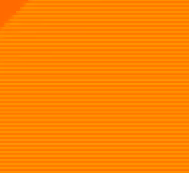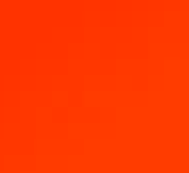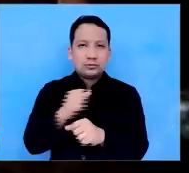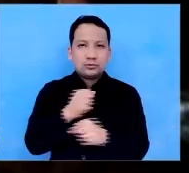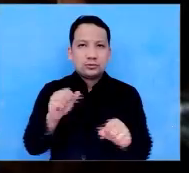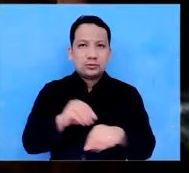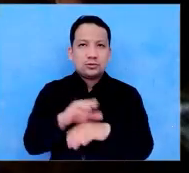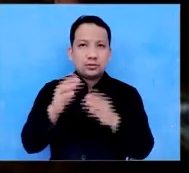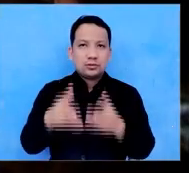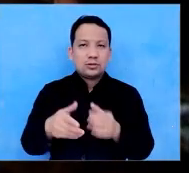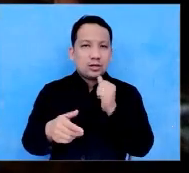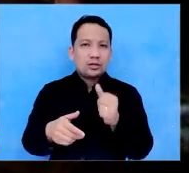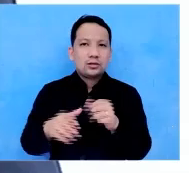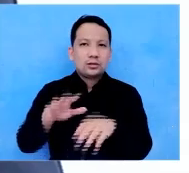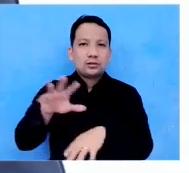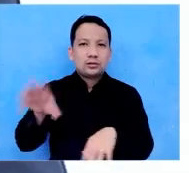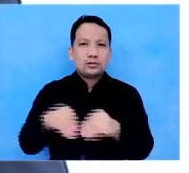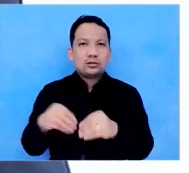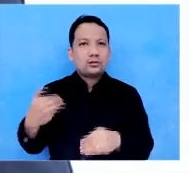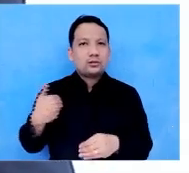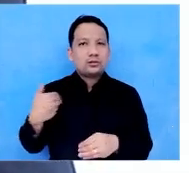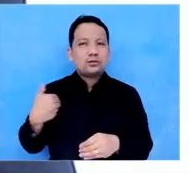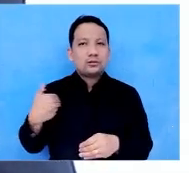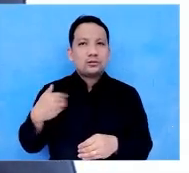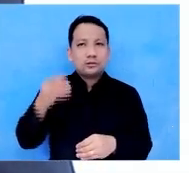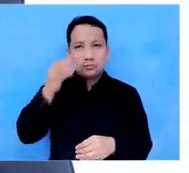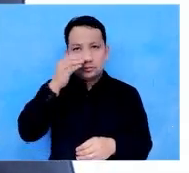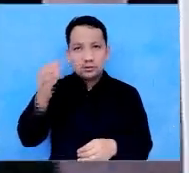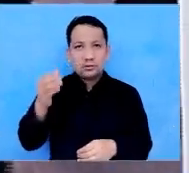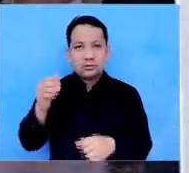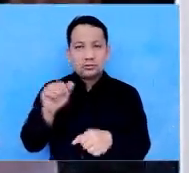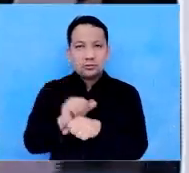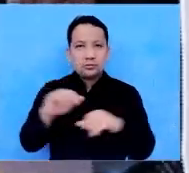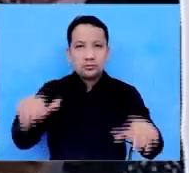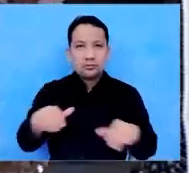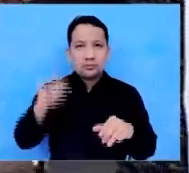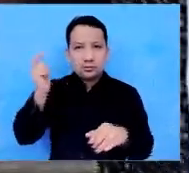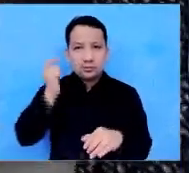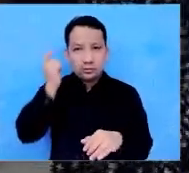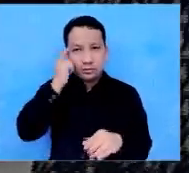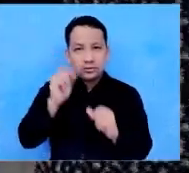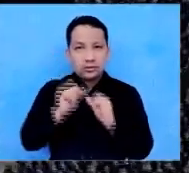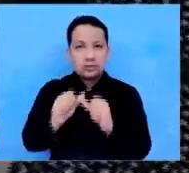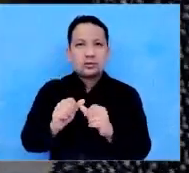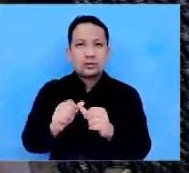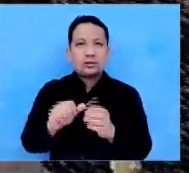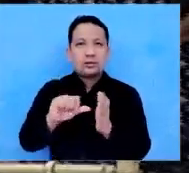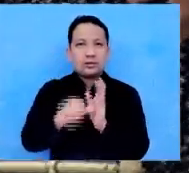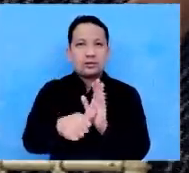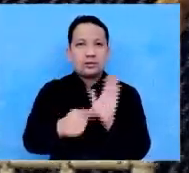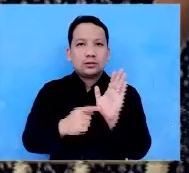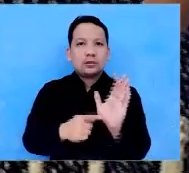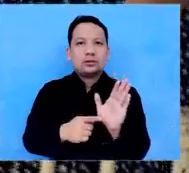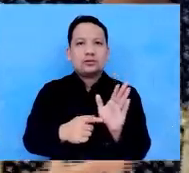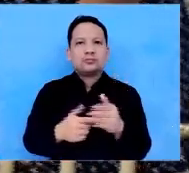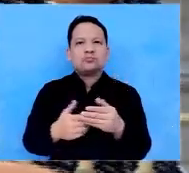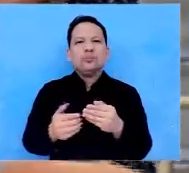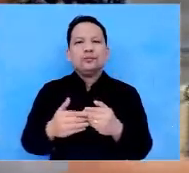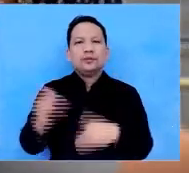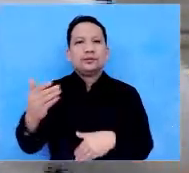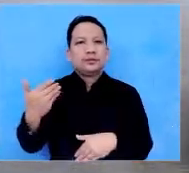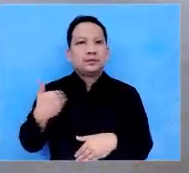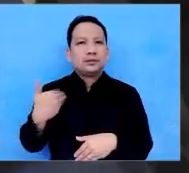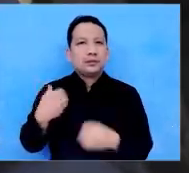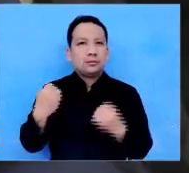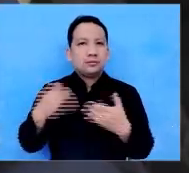sa Pangulo, posibleng hindi lang sanay si Carlos sa pagtatrabaho sa pamahalaan. Iginiit din ni PBBM na hindi dahil